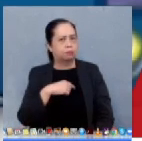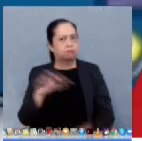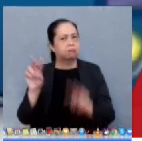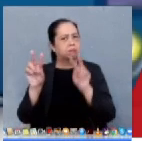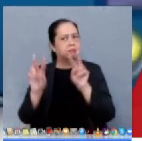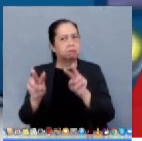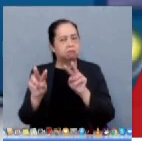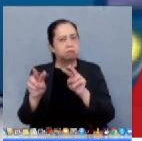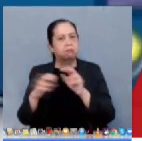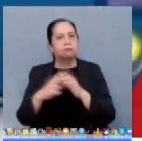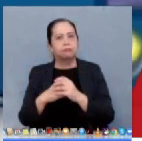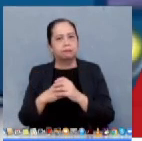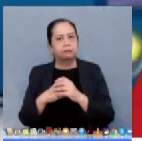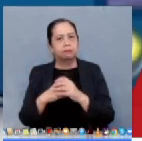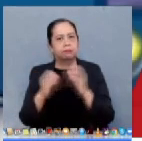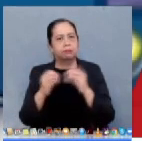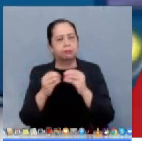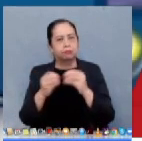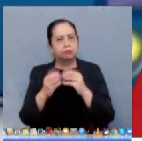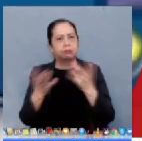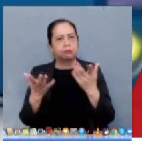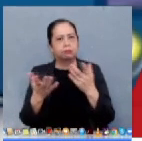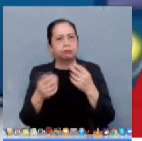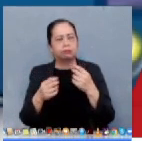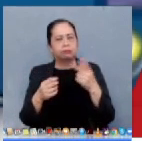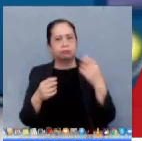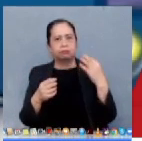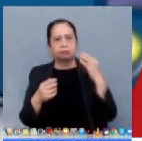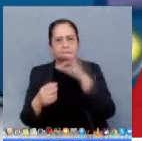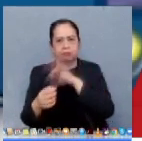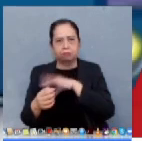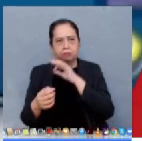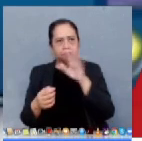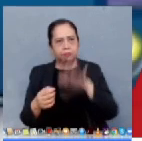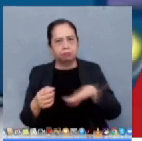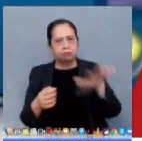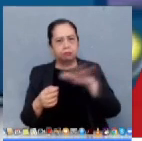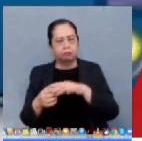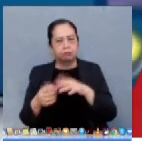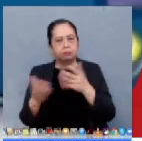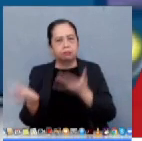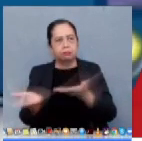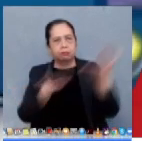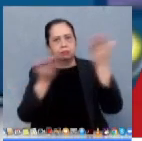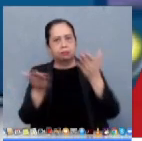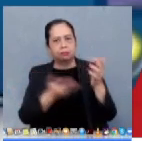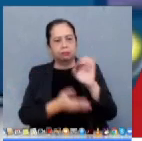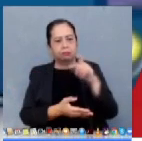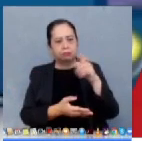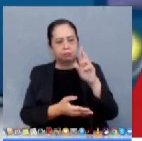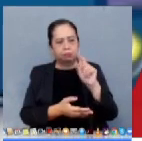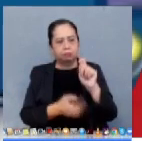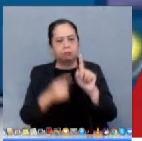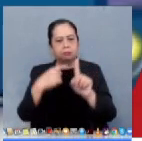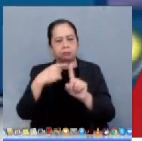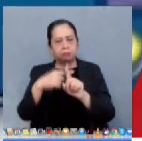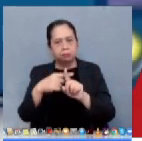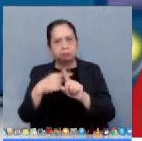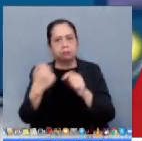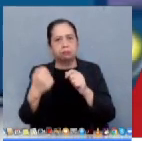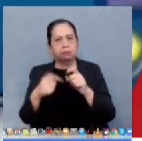we see exports benefiting. In particular, electronics exports are expected to